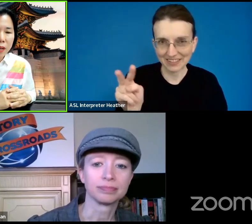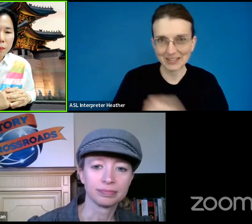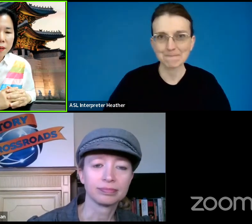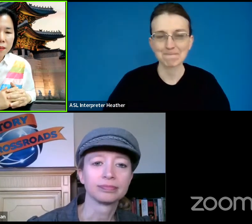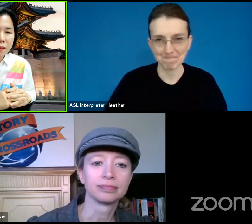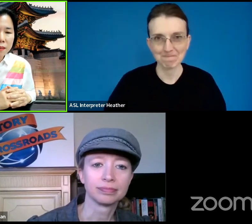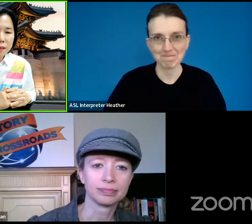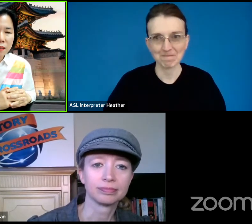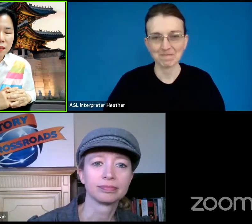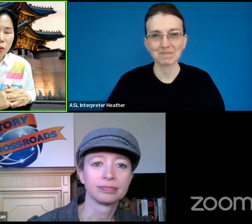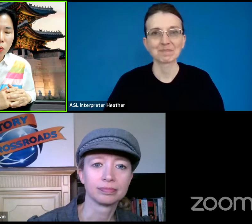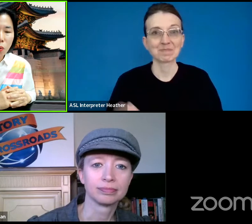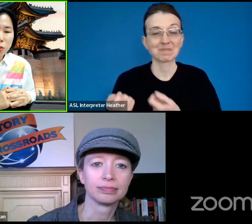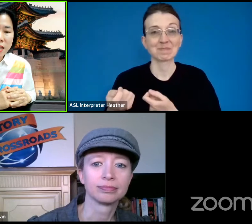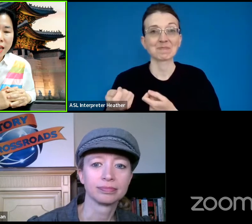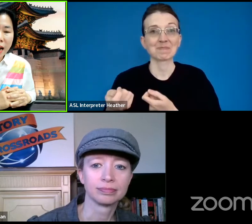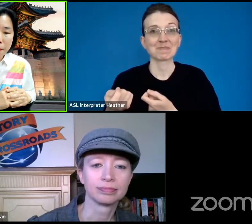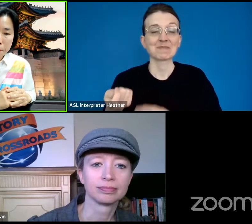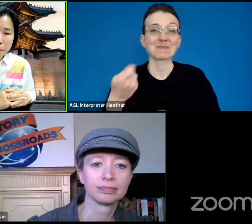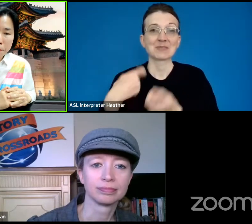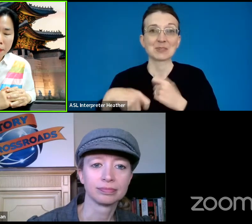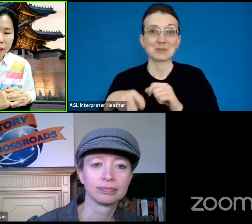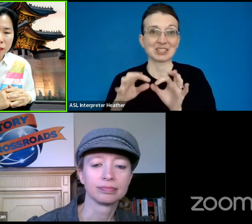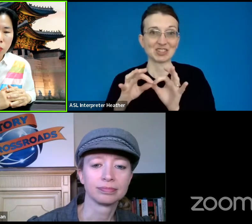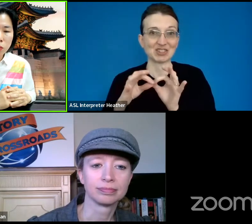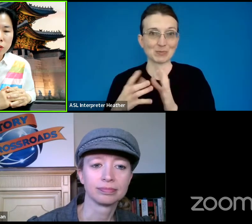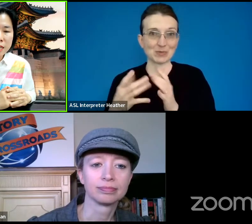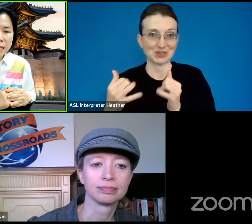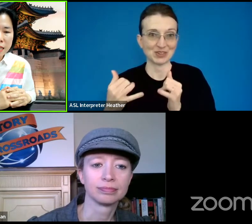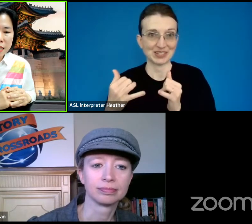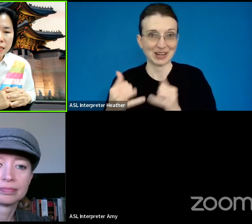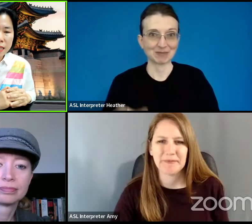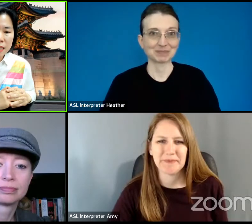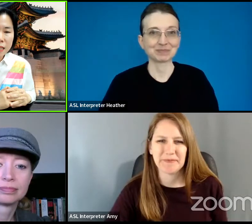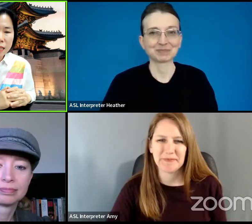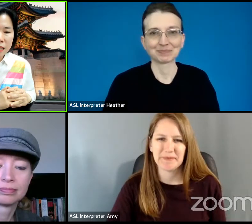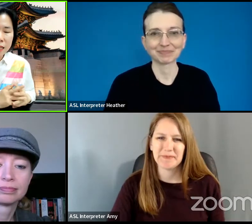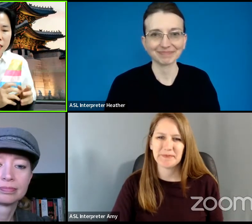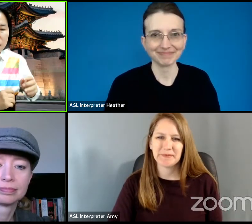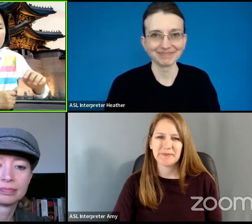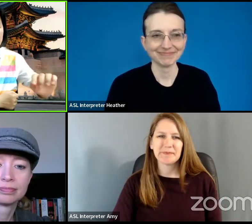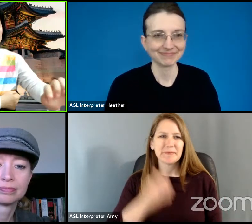I recommend 오새암 and 오늘이